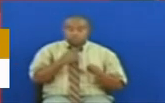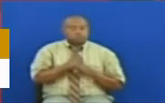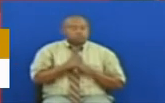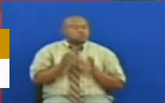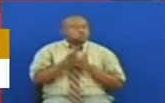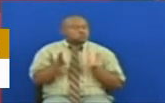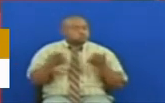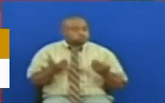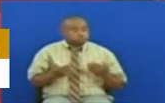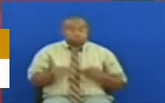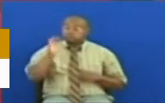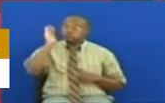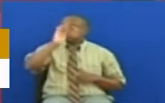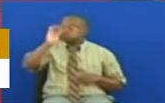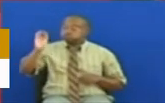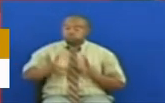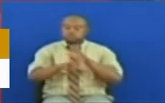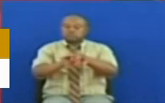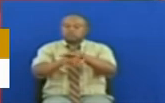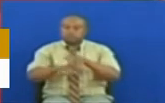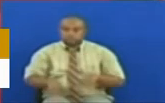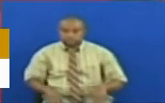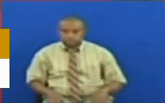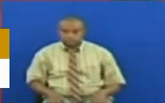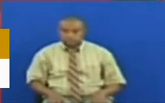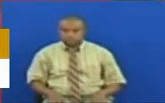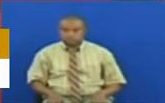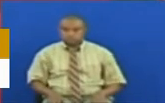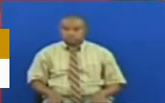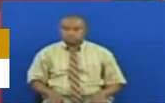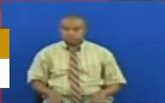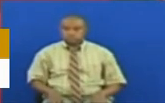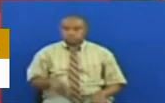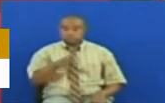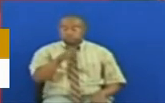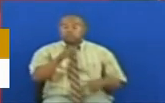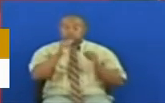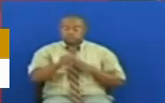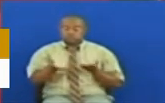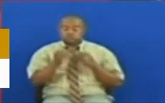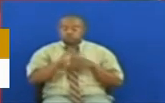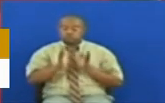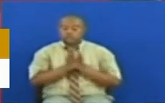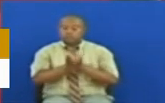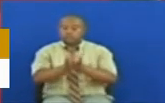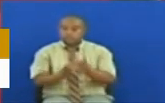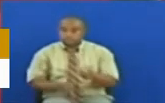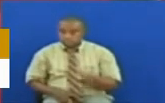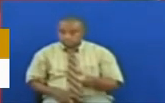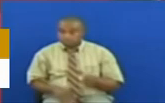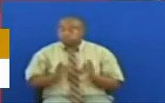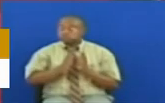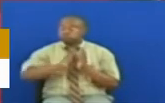itakayokuwa inafanya ni kusafirisha mzigo huu, na hapo itakuwa zitoshi, itabidi lazima tutumie meli ambazo zitakuwa zinachukua mzigo huu na